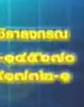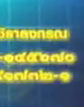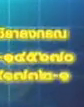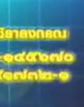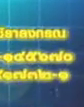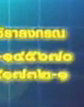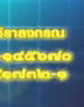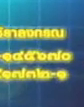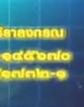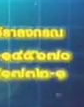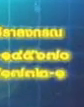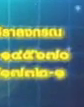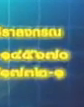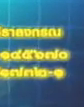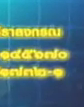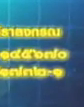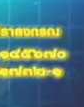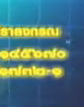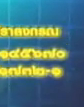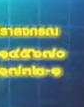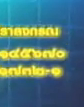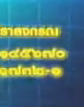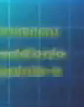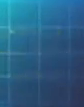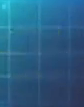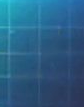อบถามเพิ่มเติมได้ที่1772